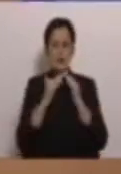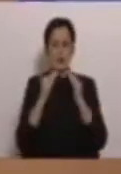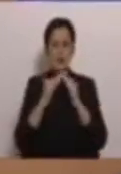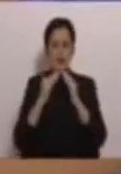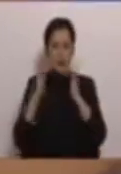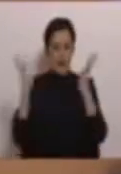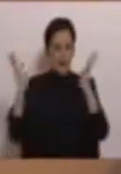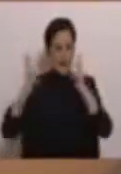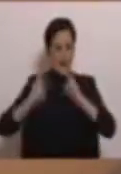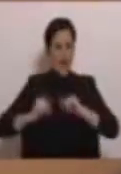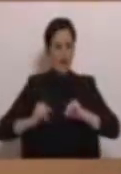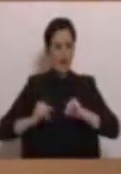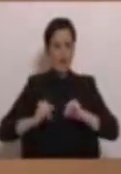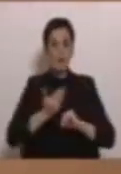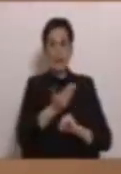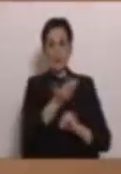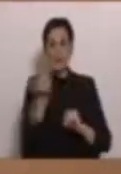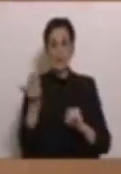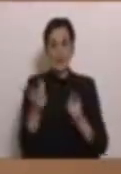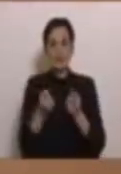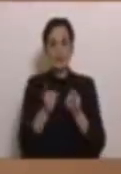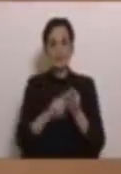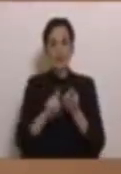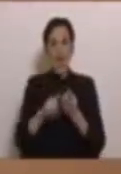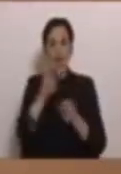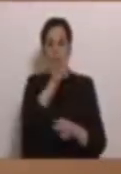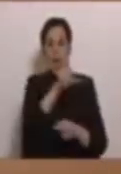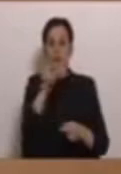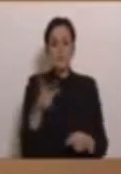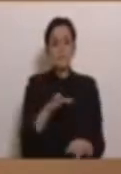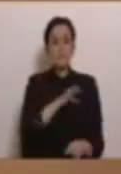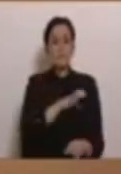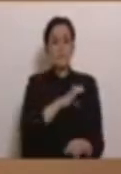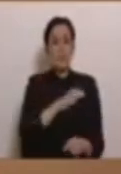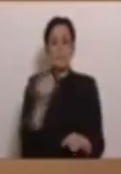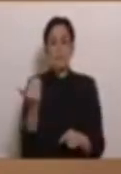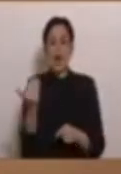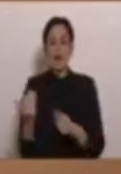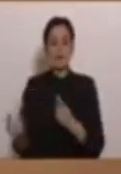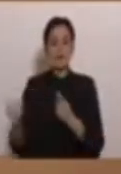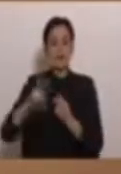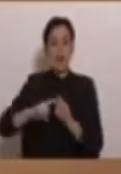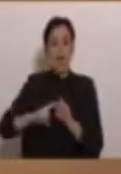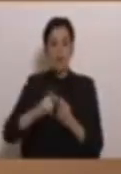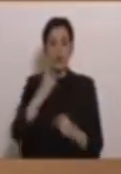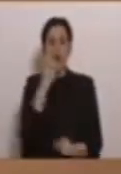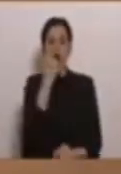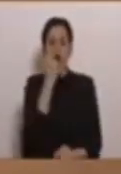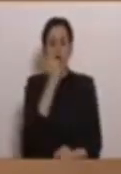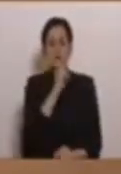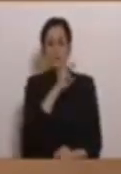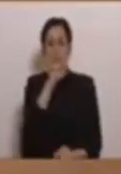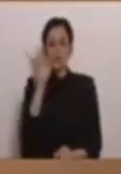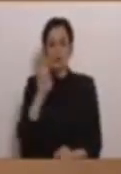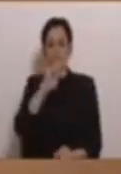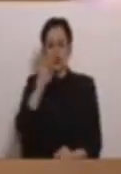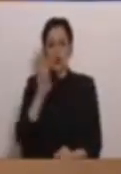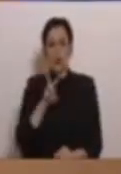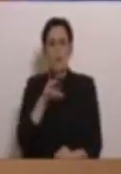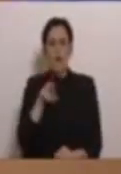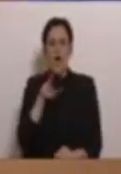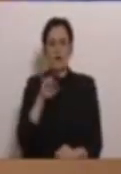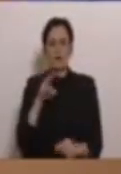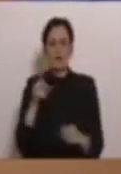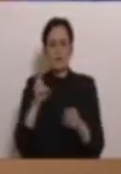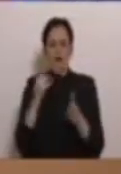ენგრევა და თქვენთან დაკავშირებული ადამიანები მდიდრდებიან მათ ხარჯზე. დიახ, ასობით მილიონი დოლარის მადანი ყოველწლიურად